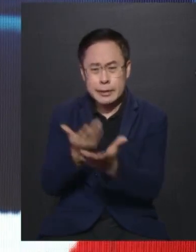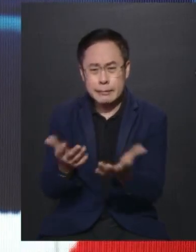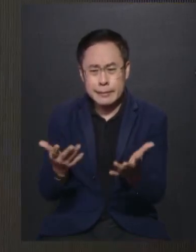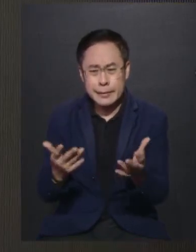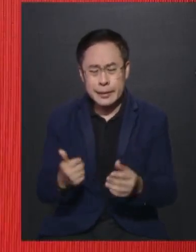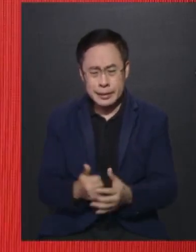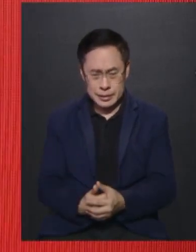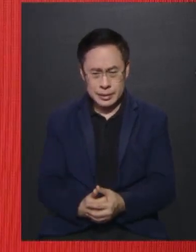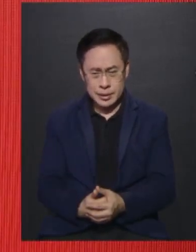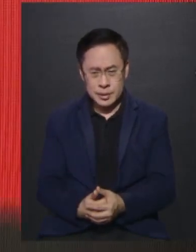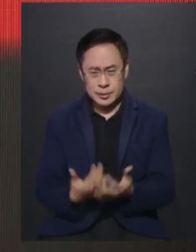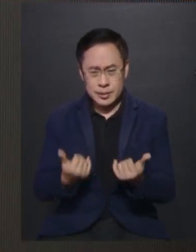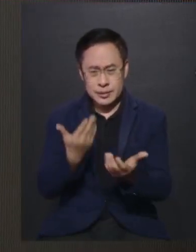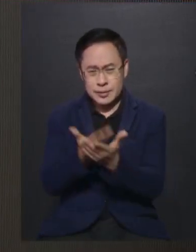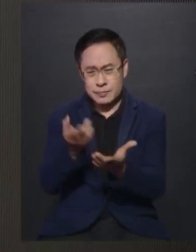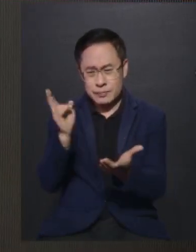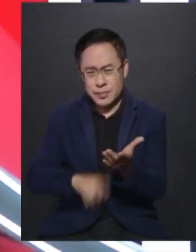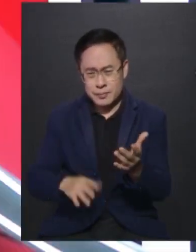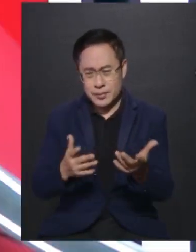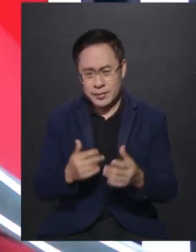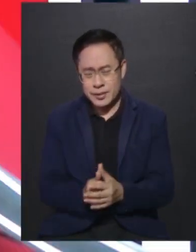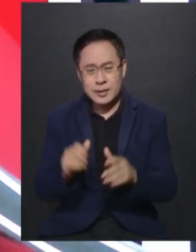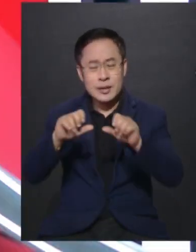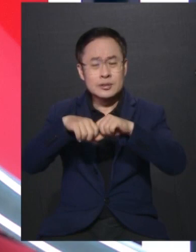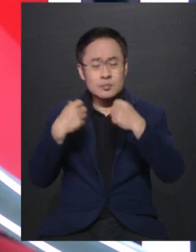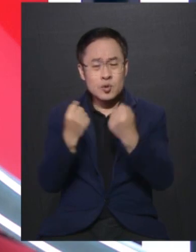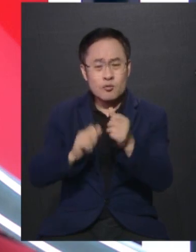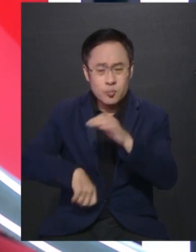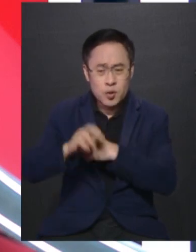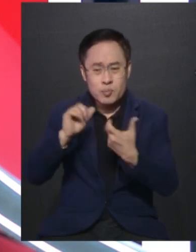ค่เงินที่จะจ่ายค่าปรับ ไงเนี่ย ตอนนี้สมาคมปัญหาเรื่อง